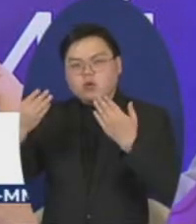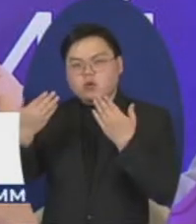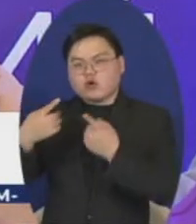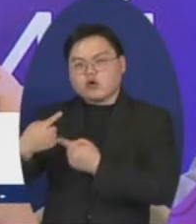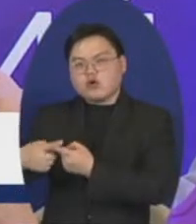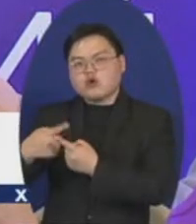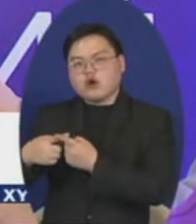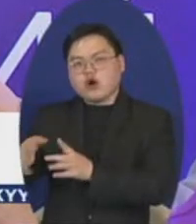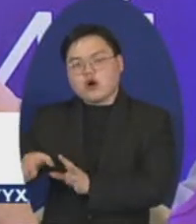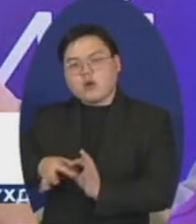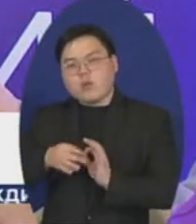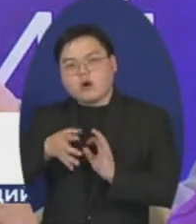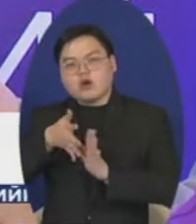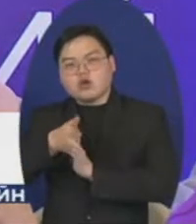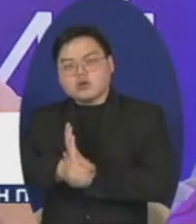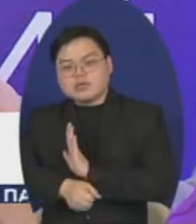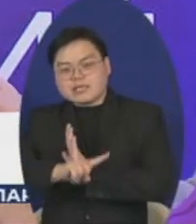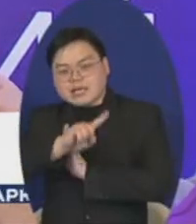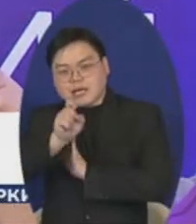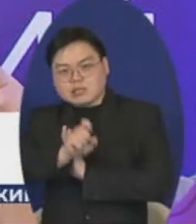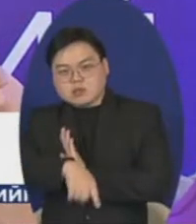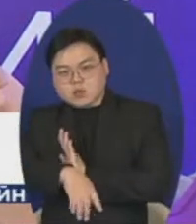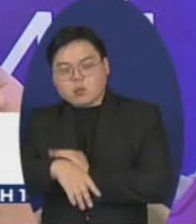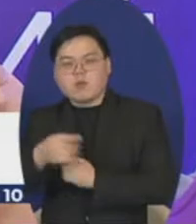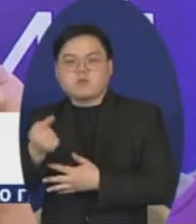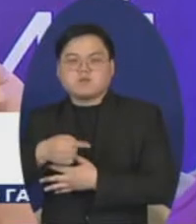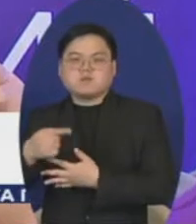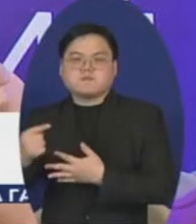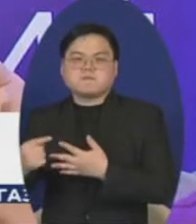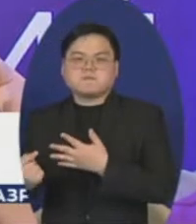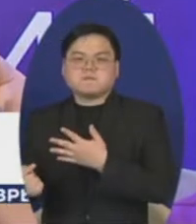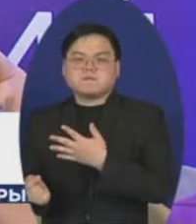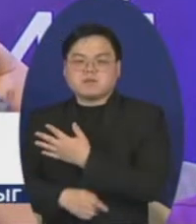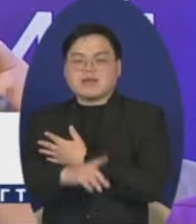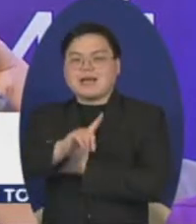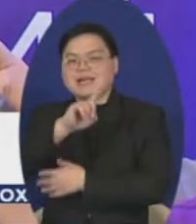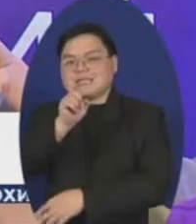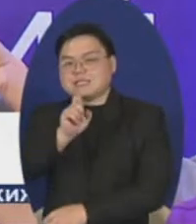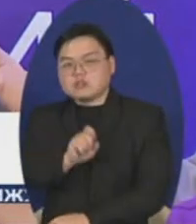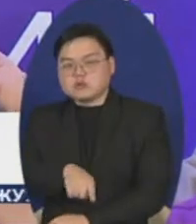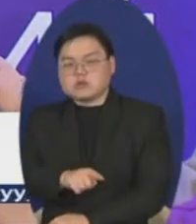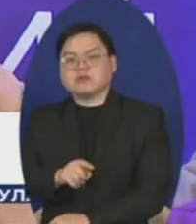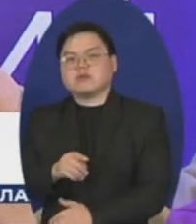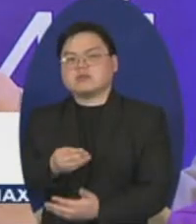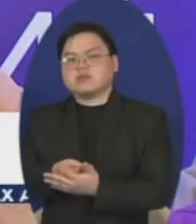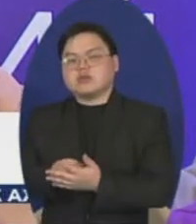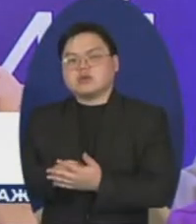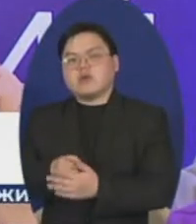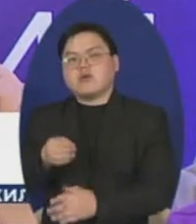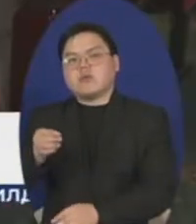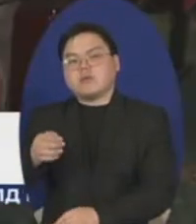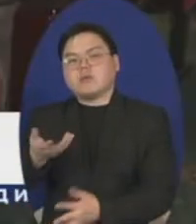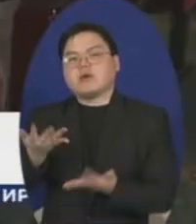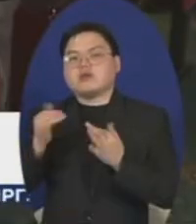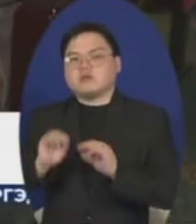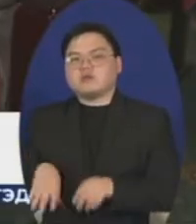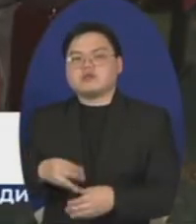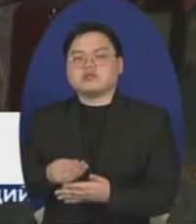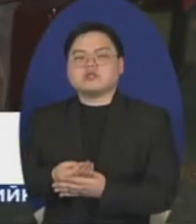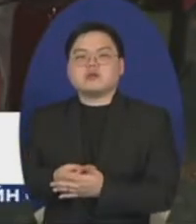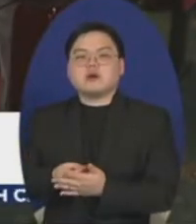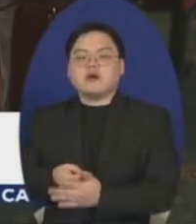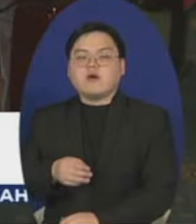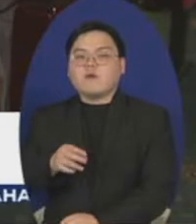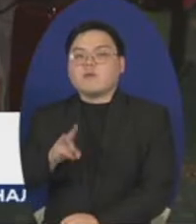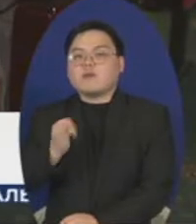холбоотой төсвийн асуудал ч гэдэг юм уу. Хэд хэдэн асуудлаар бол энийг томьёолж болохоор байгаа. Нэг